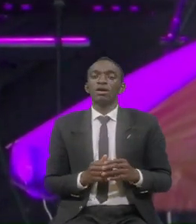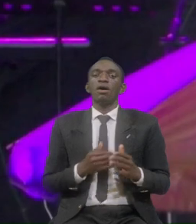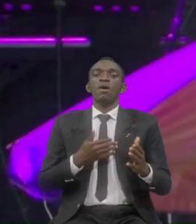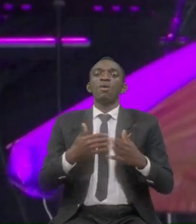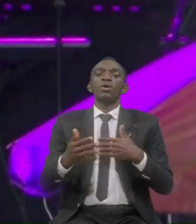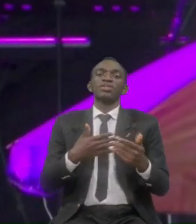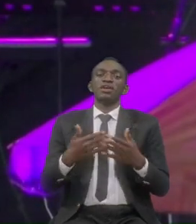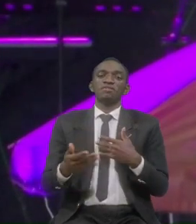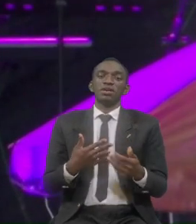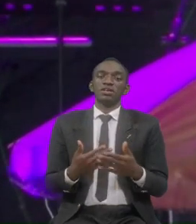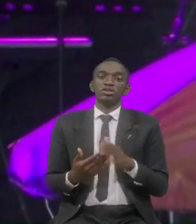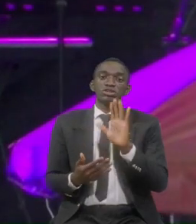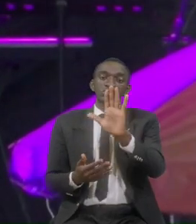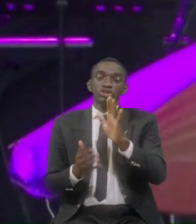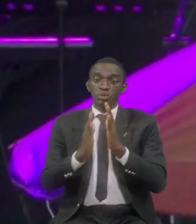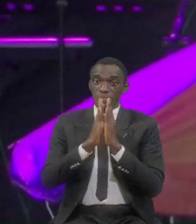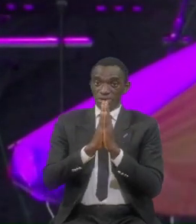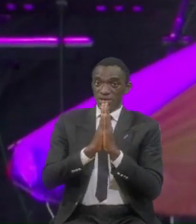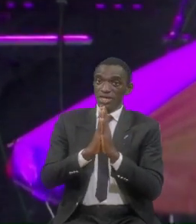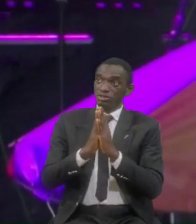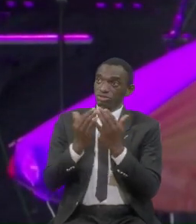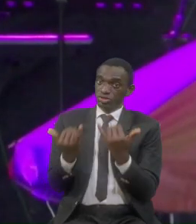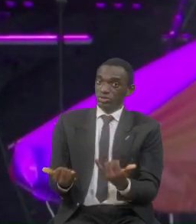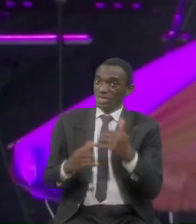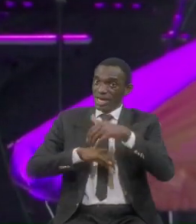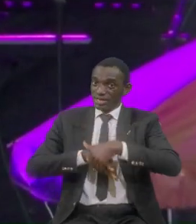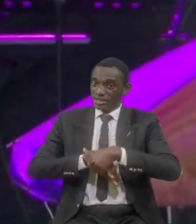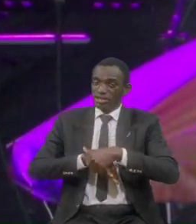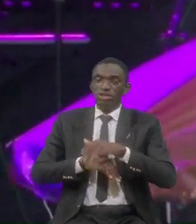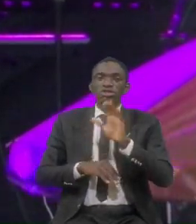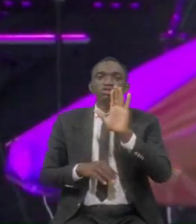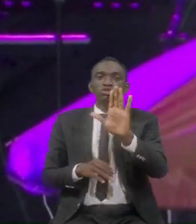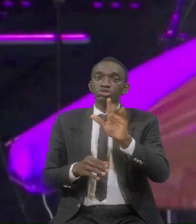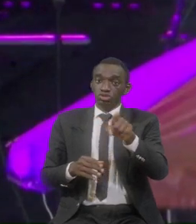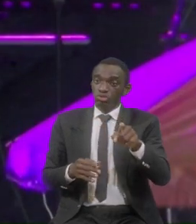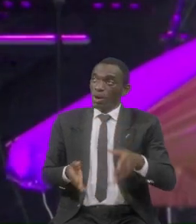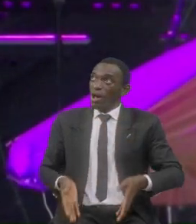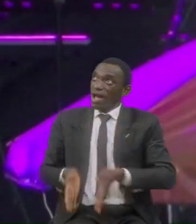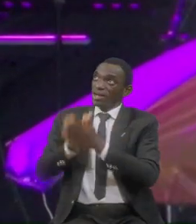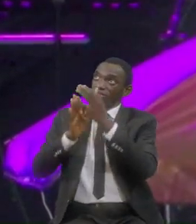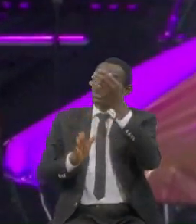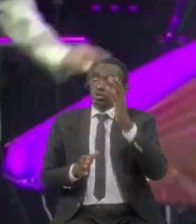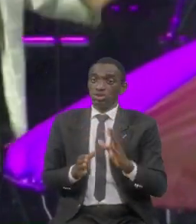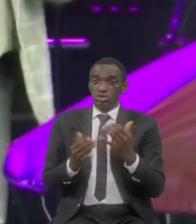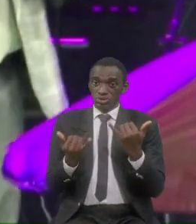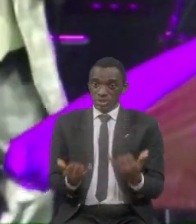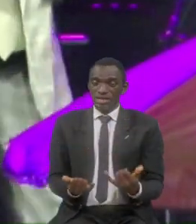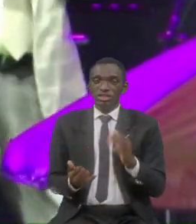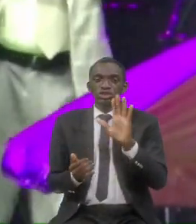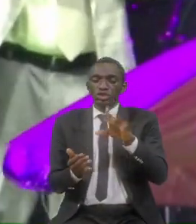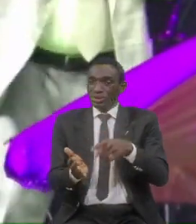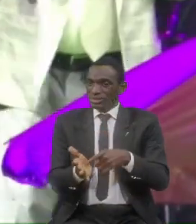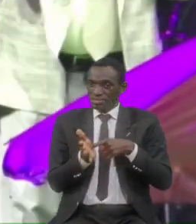request tonight. Imong ibutang ang imong angyo. Your demand tonight. Nagdemand ka mangayo ka. Your desires tonight. Ang